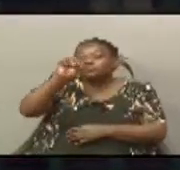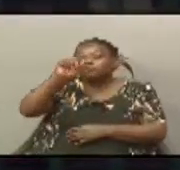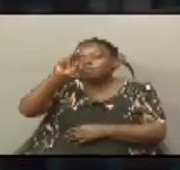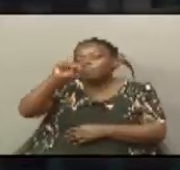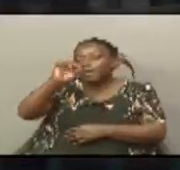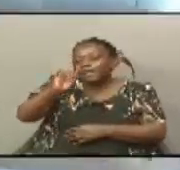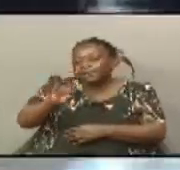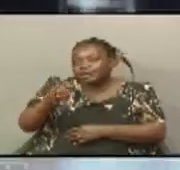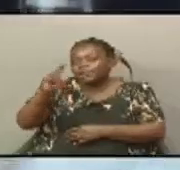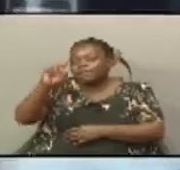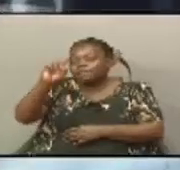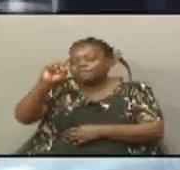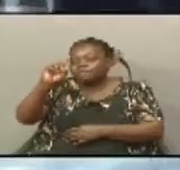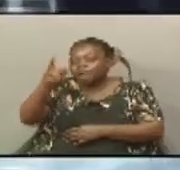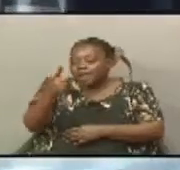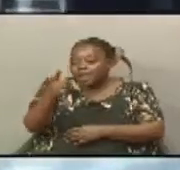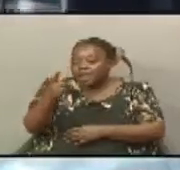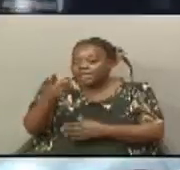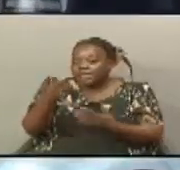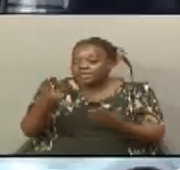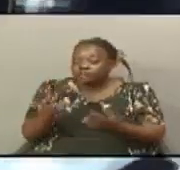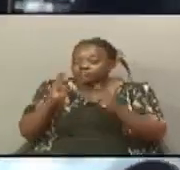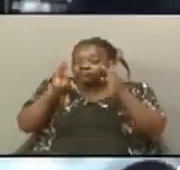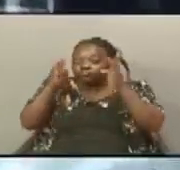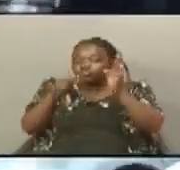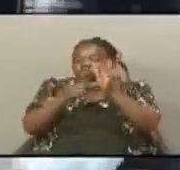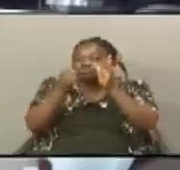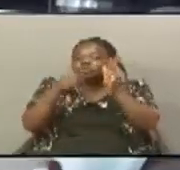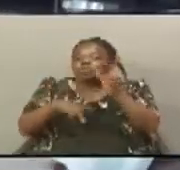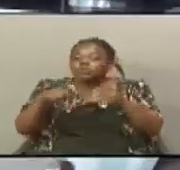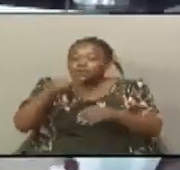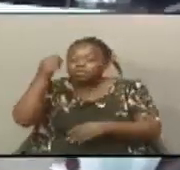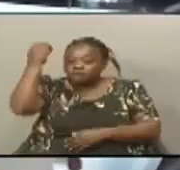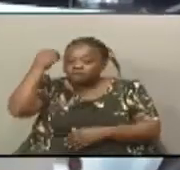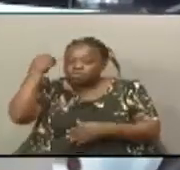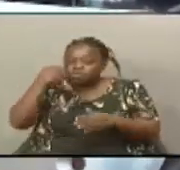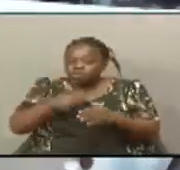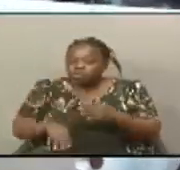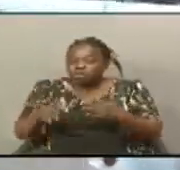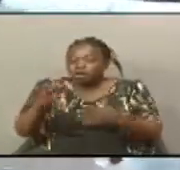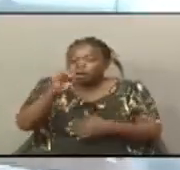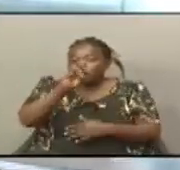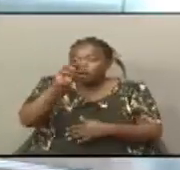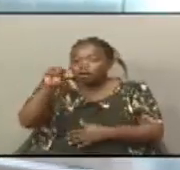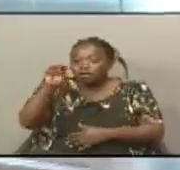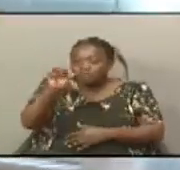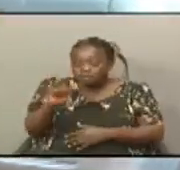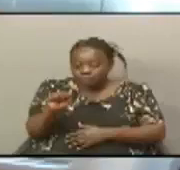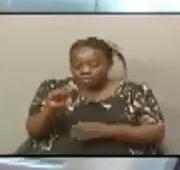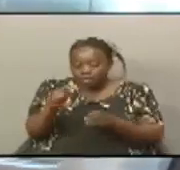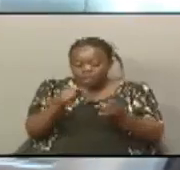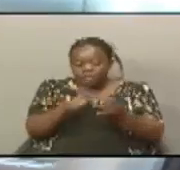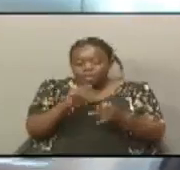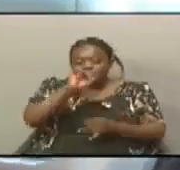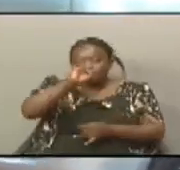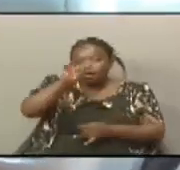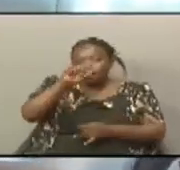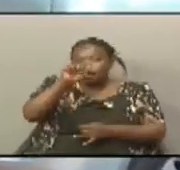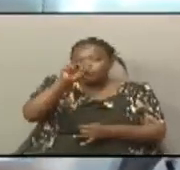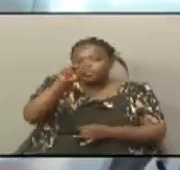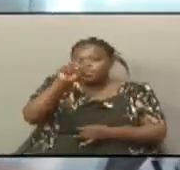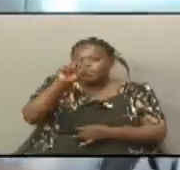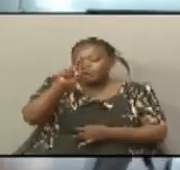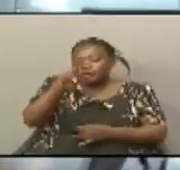bwe kyalaga. Abaddukidde mu kkooti ya Makemakindye kuliko Anet Yosa, Komakeche Emmanuel, Amon Jaki ne Christine Anyoko nga